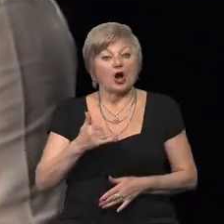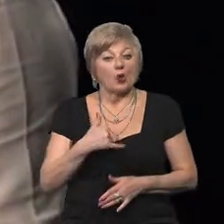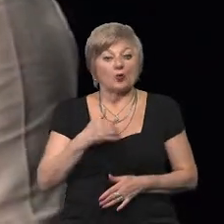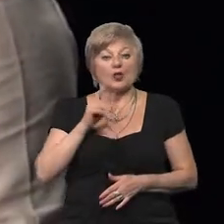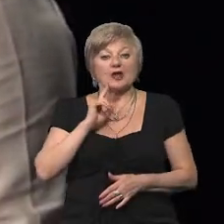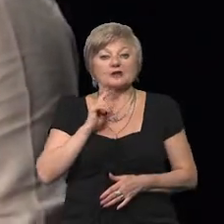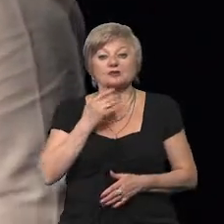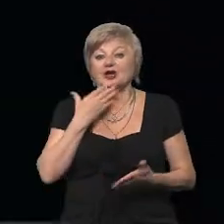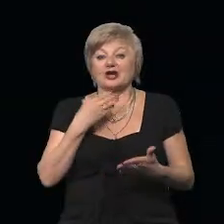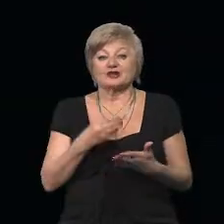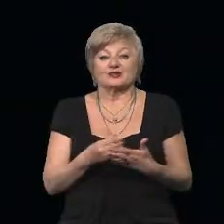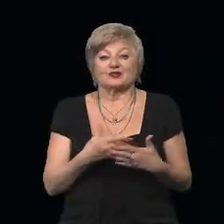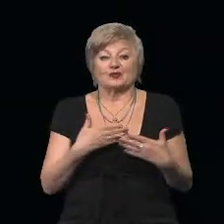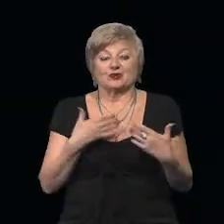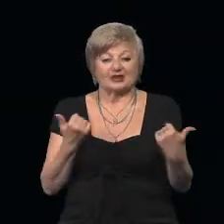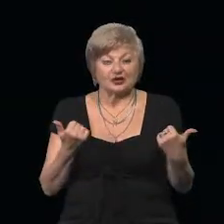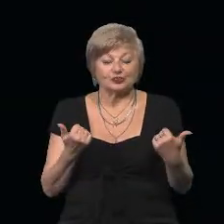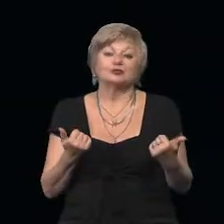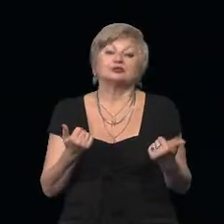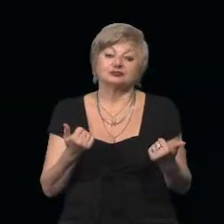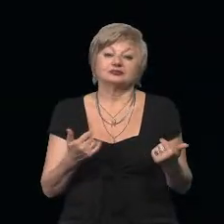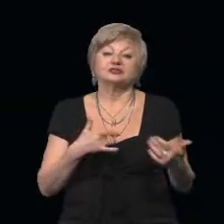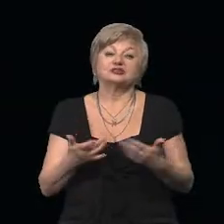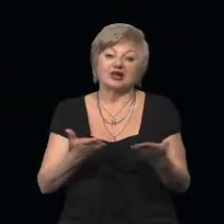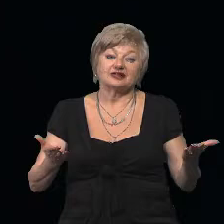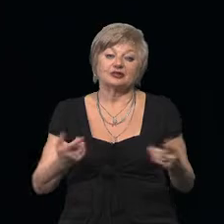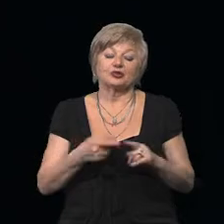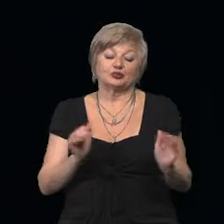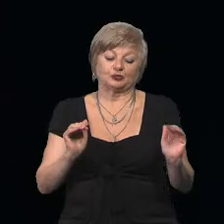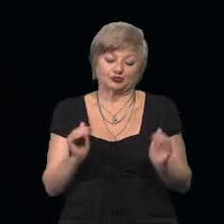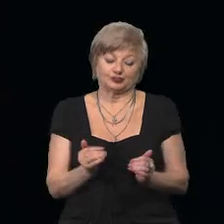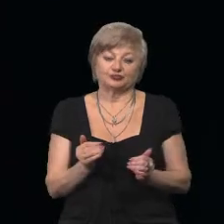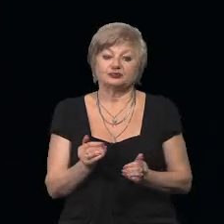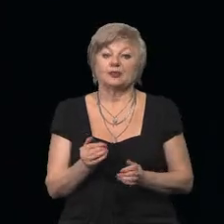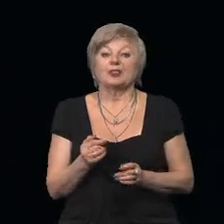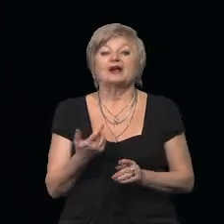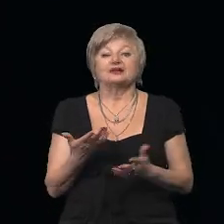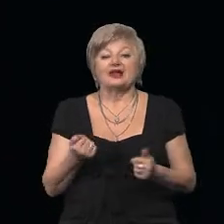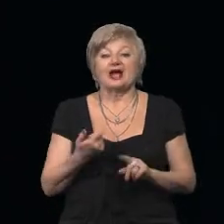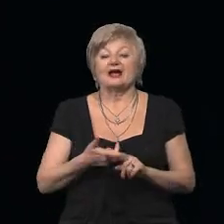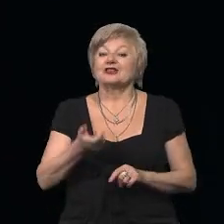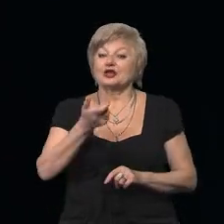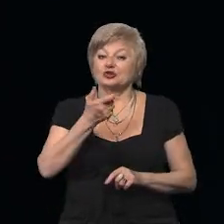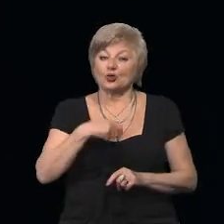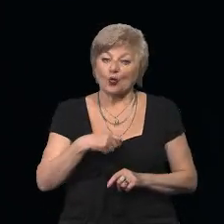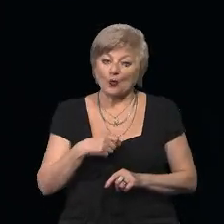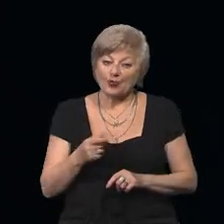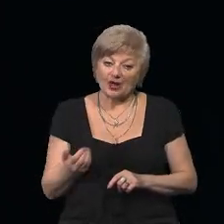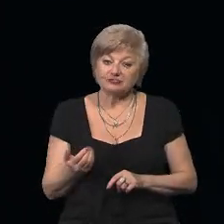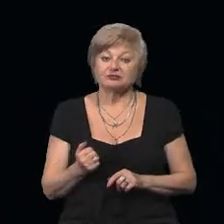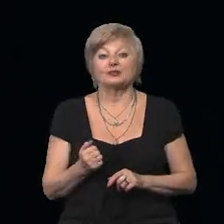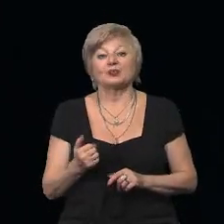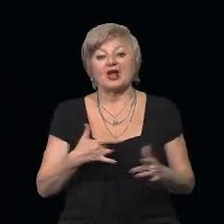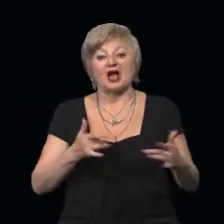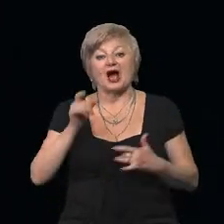своего храма, у нас есть... Да. Слухай, ну в твоих словах же есть такая трошки скромность, потому что ты же правильно кажешь, ну,